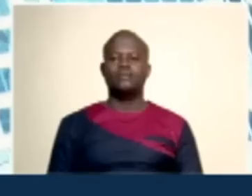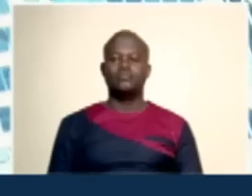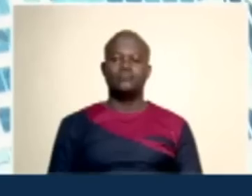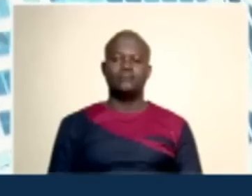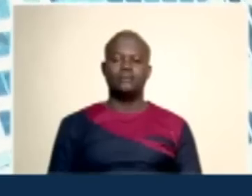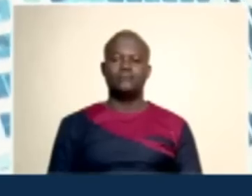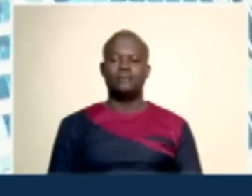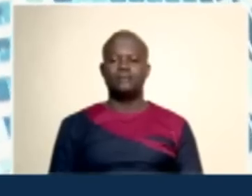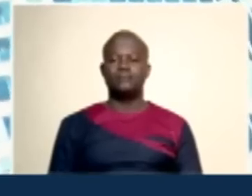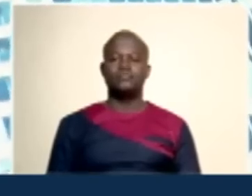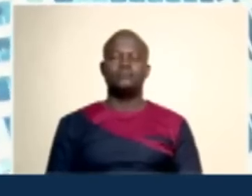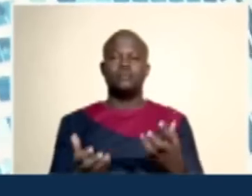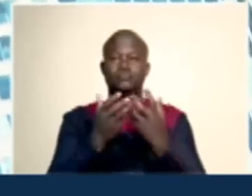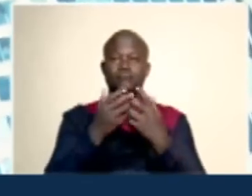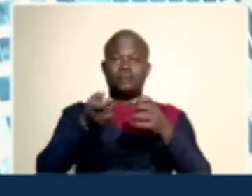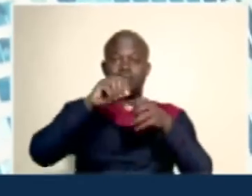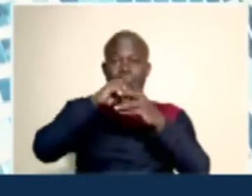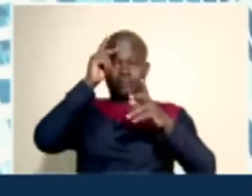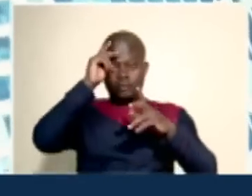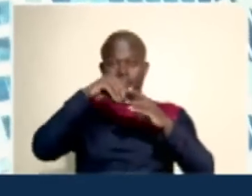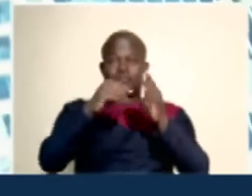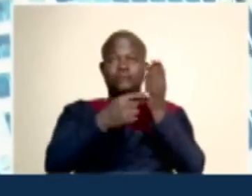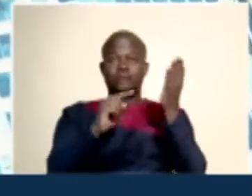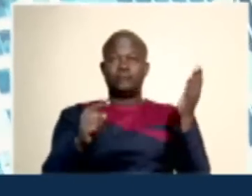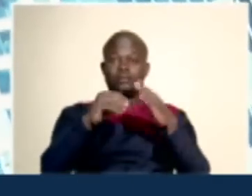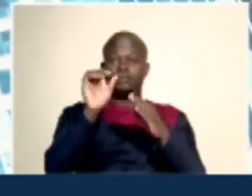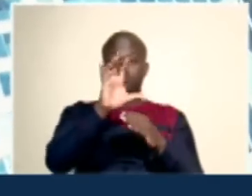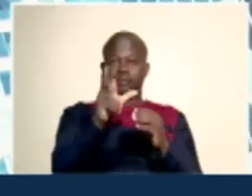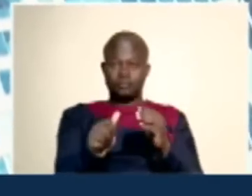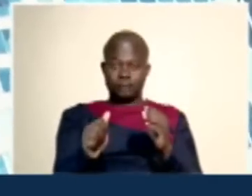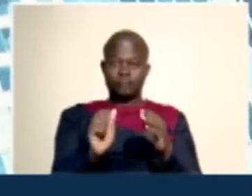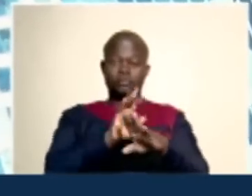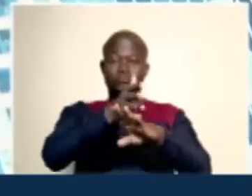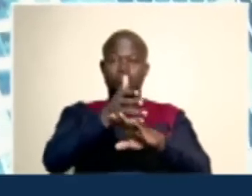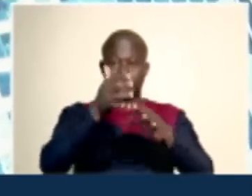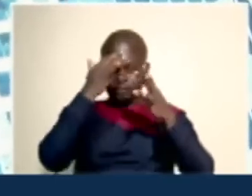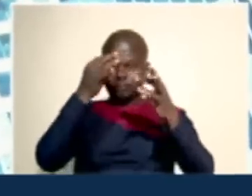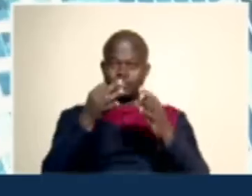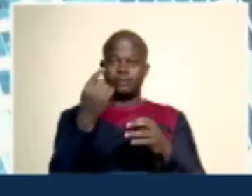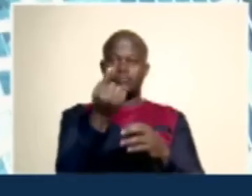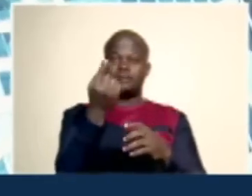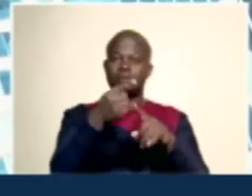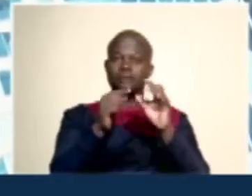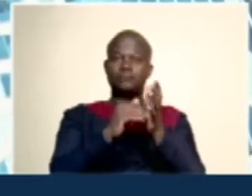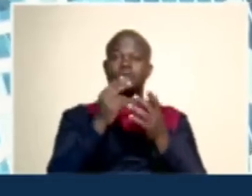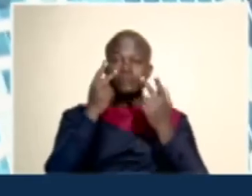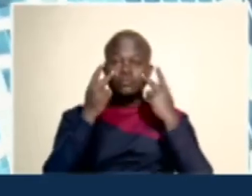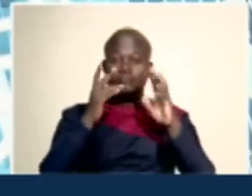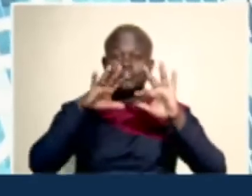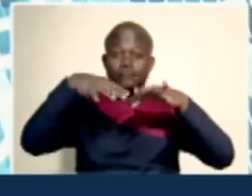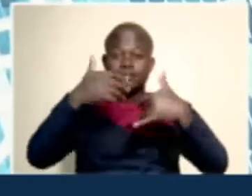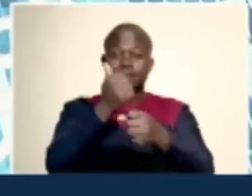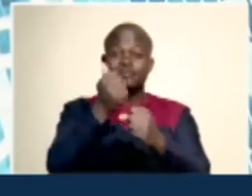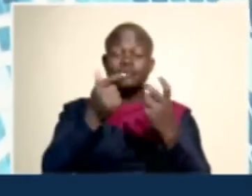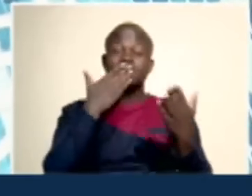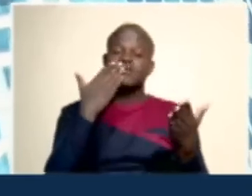continent. Bijyanye no kongera ubumenyi mu ikoranabuhanga kuri uyu mugabane birenze gufata ingamba gusa, ahubwo tukareba uburyo twakora ibifatika